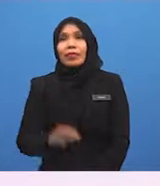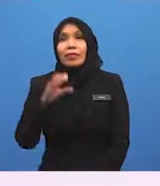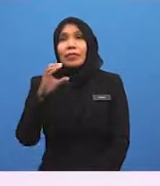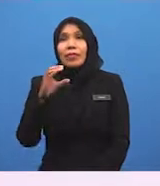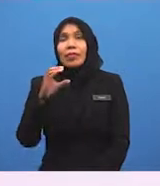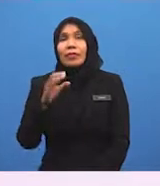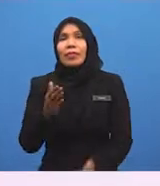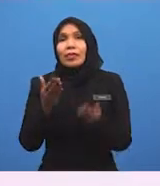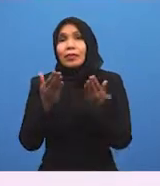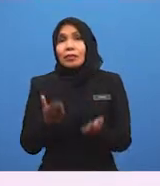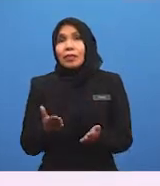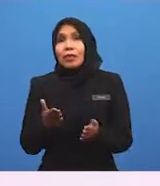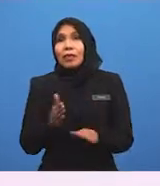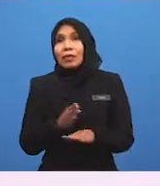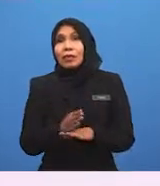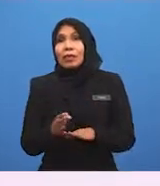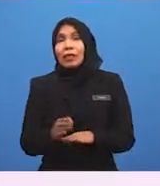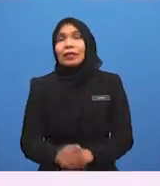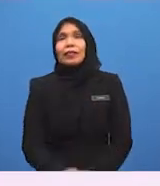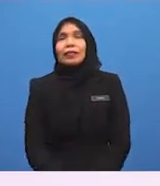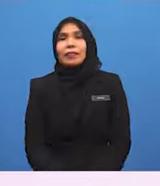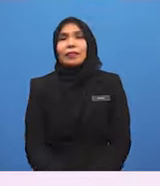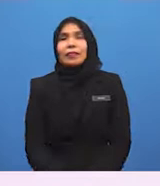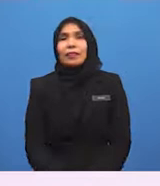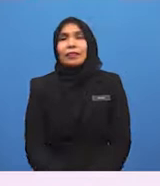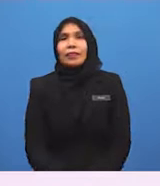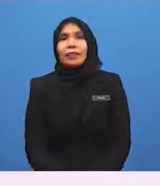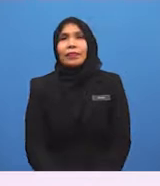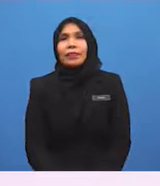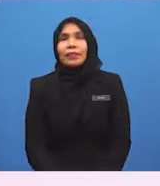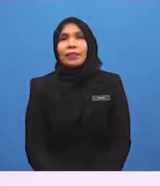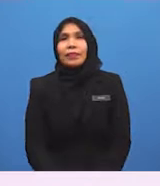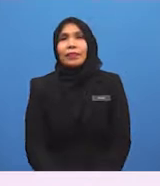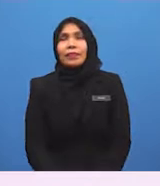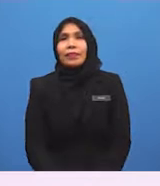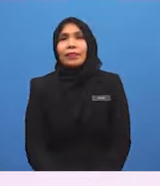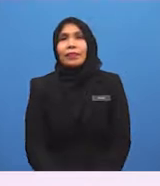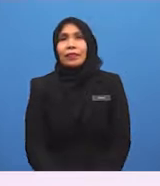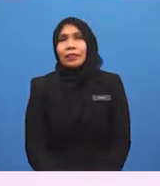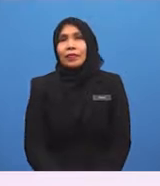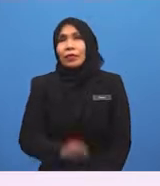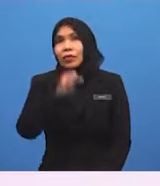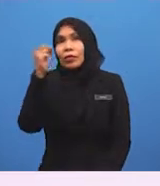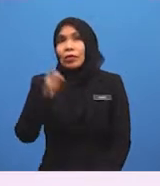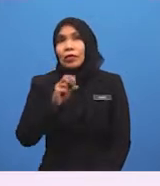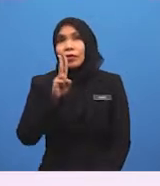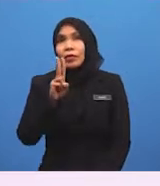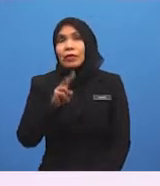adalah C. Berat sebelah. Soalan 2.